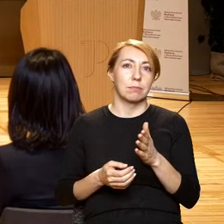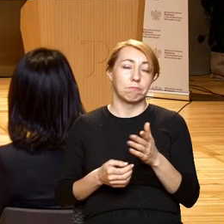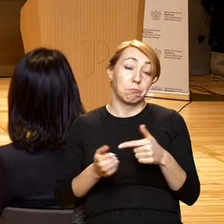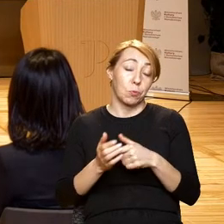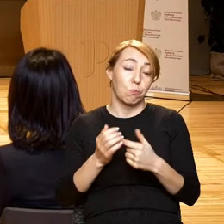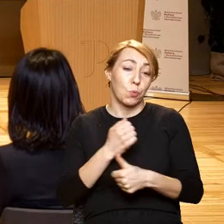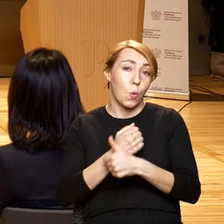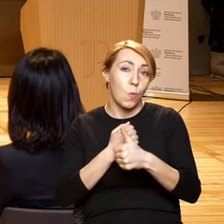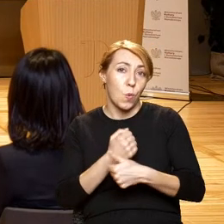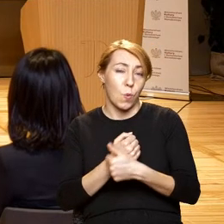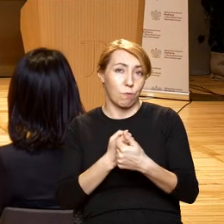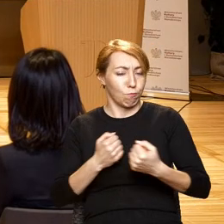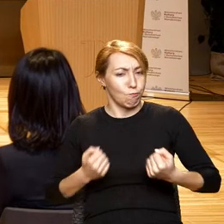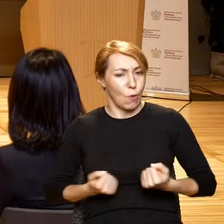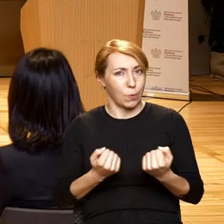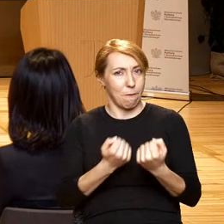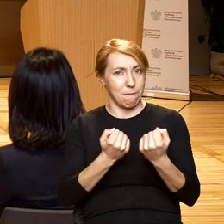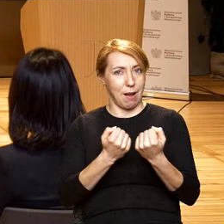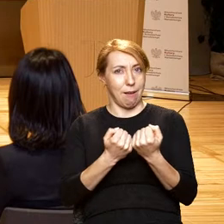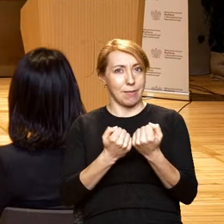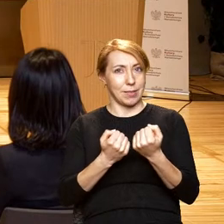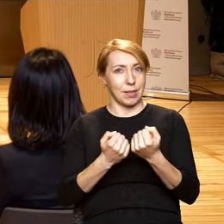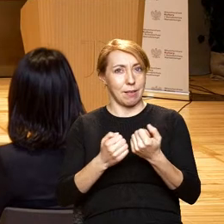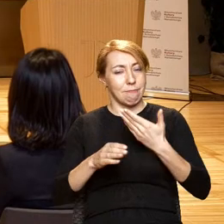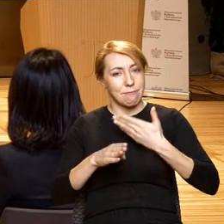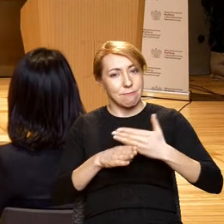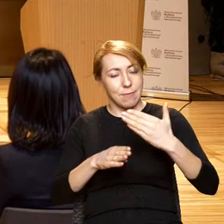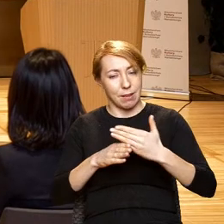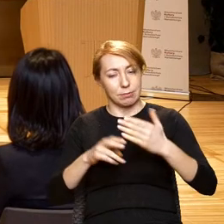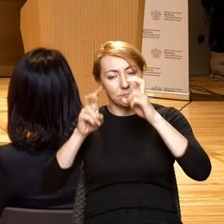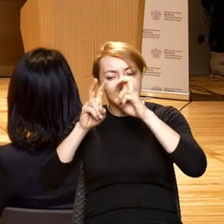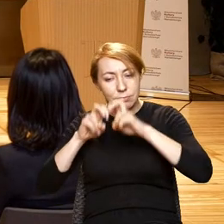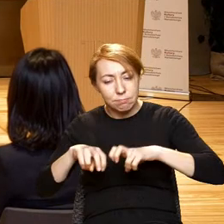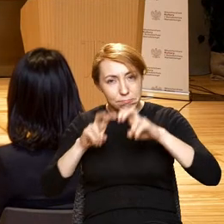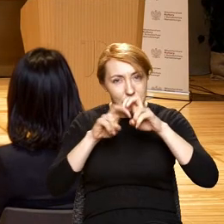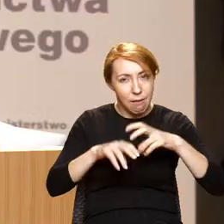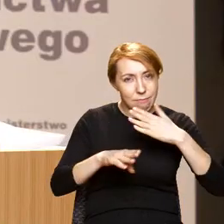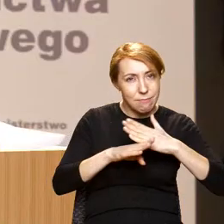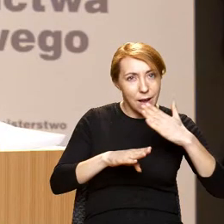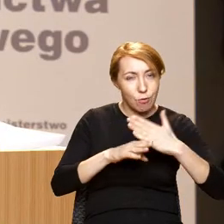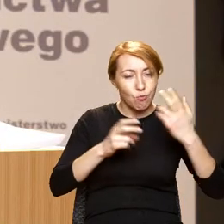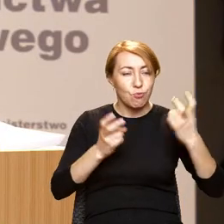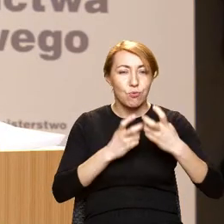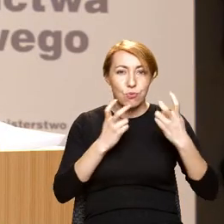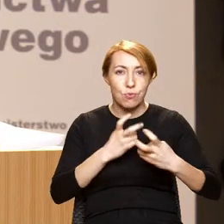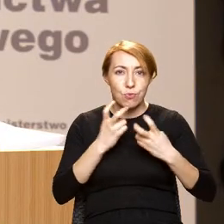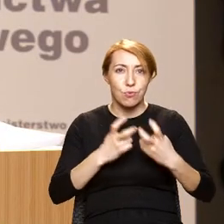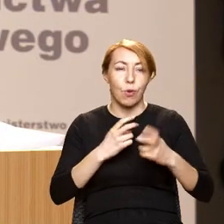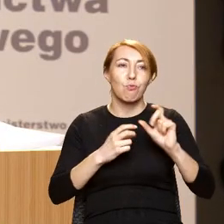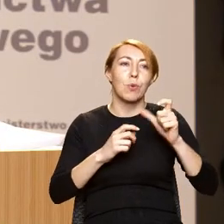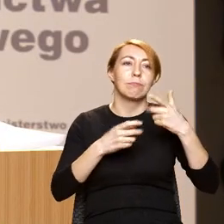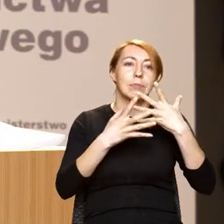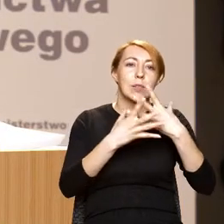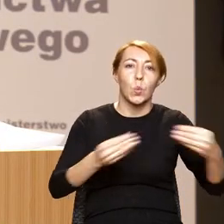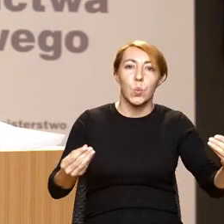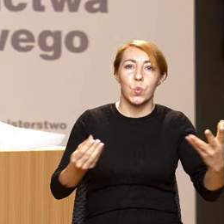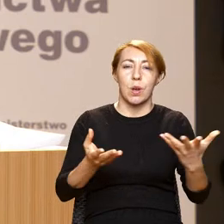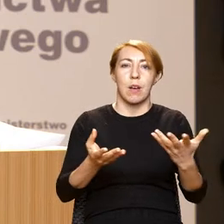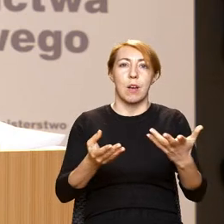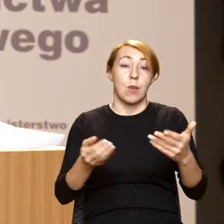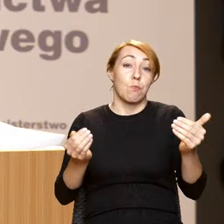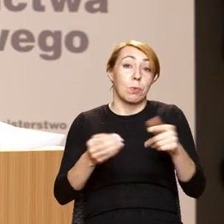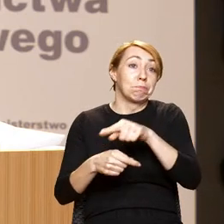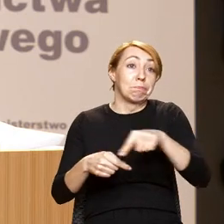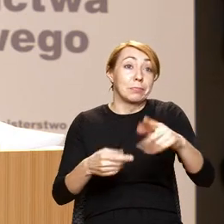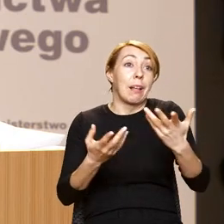powód, motywację i będzie nas zachęcać do dalszych studiów, do dalszych badań, do poszukiwania rzeczy, które zaginęły, które może